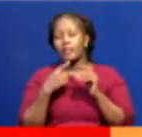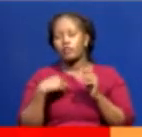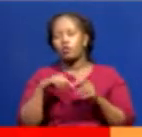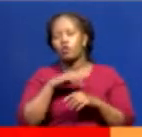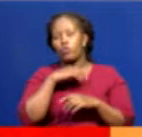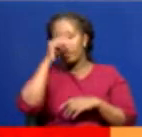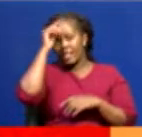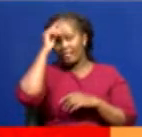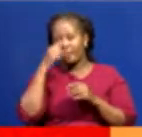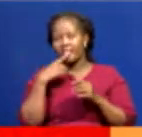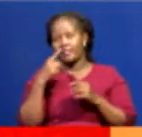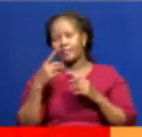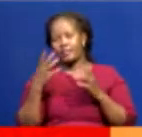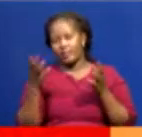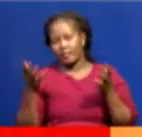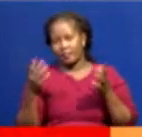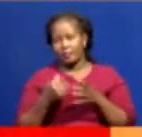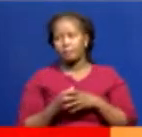serikali